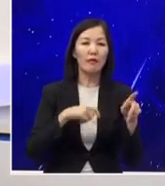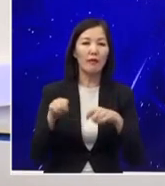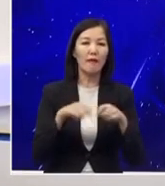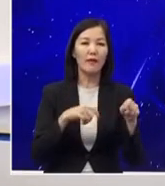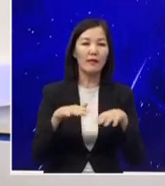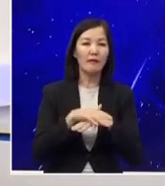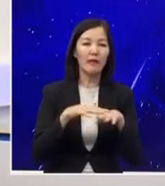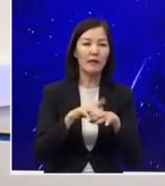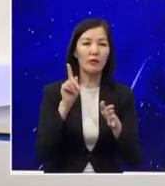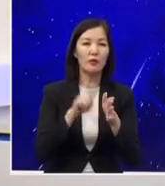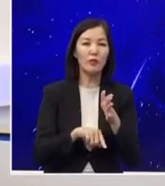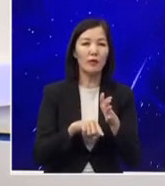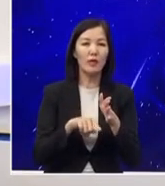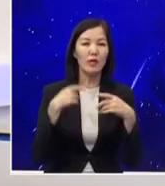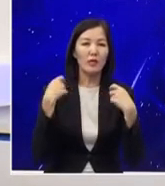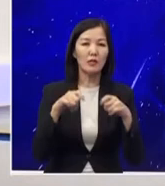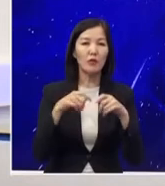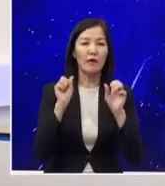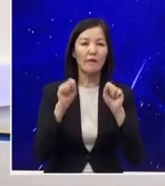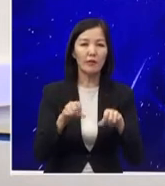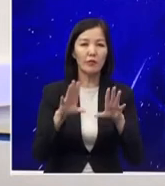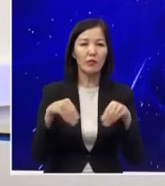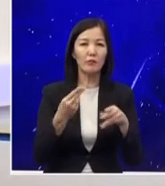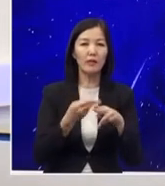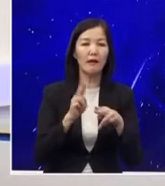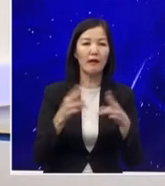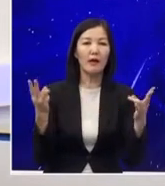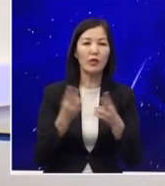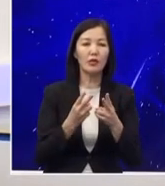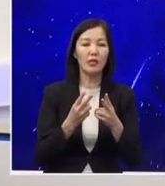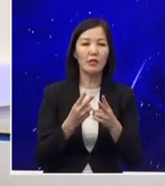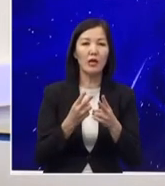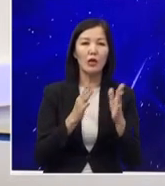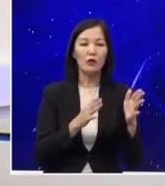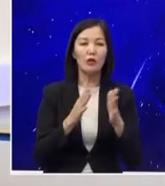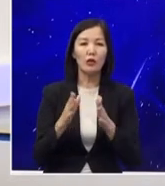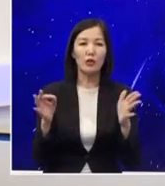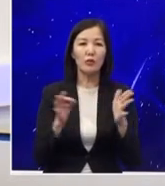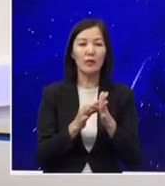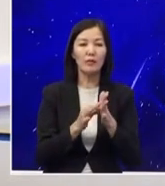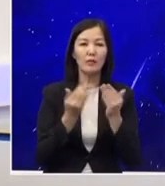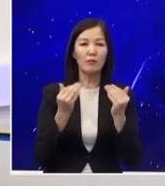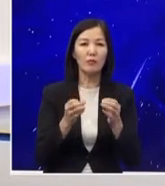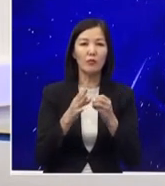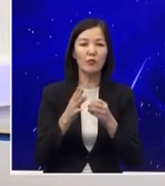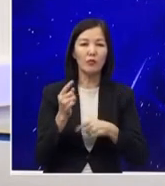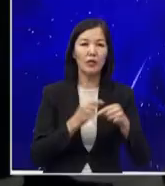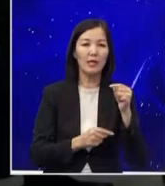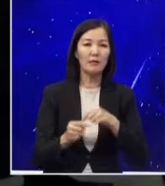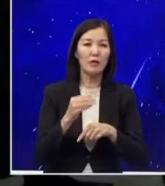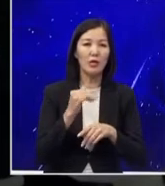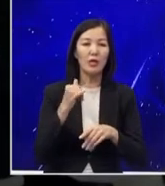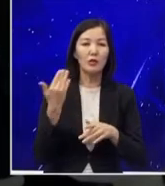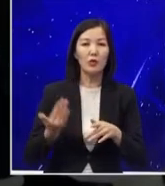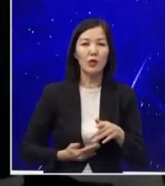бағасынан төмен саудалауға мүмкіндік береді. Ең қажетті өнімдер бағасын одан әрі тұрақтандыру мақсатында бүгін 14 кәсіпкер